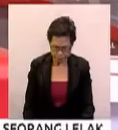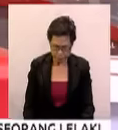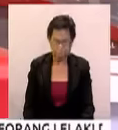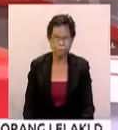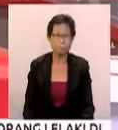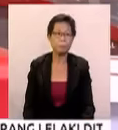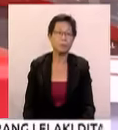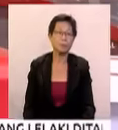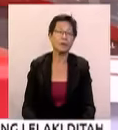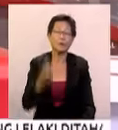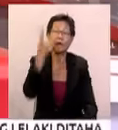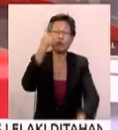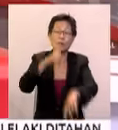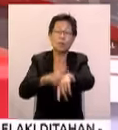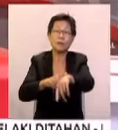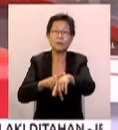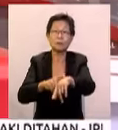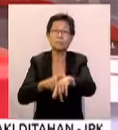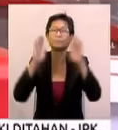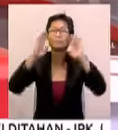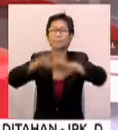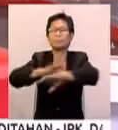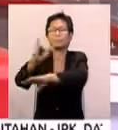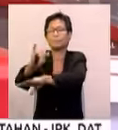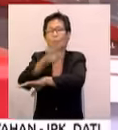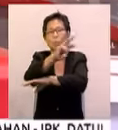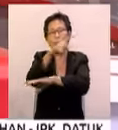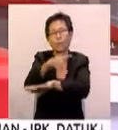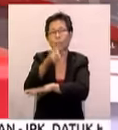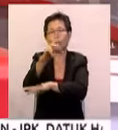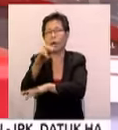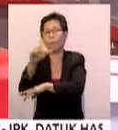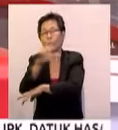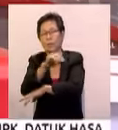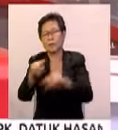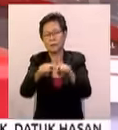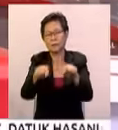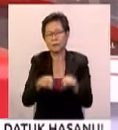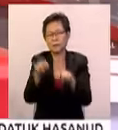Baik, saudara, sebentar tadi telah masuk waktu solat fardu isyak bagi wilayah Persekutuan Kuala Lumpur dan